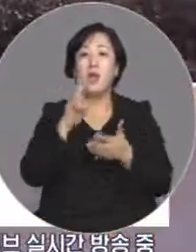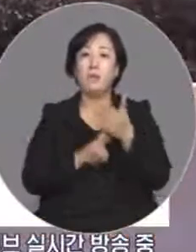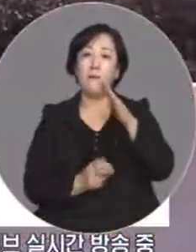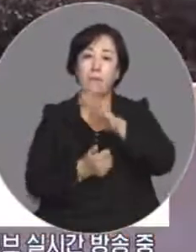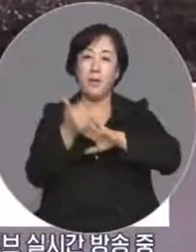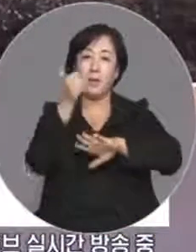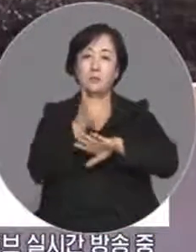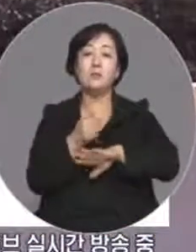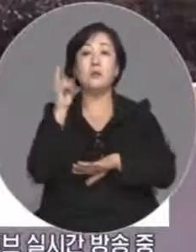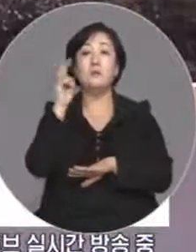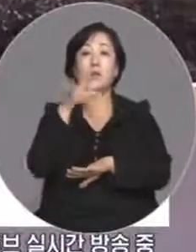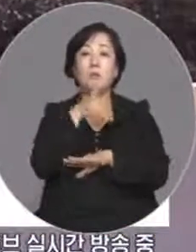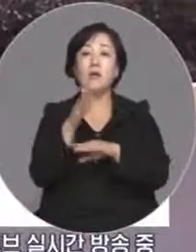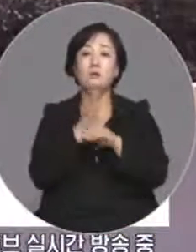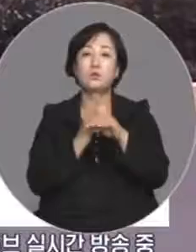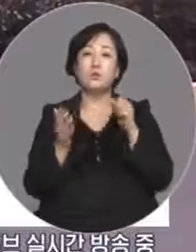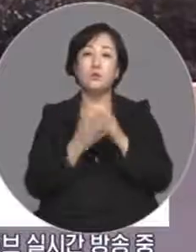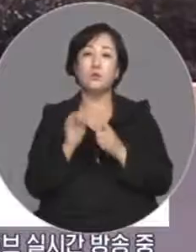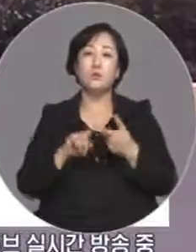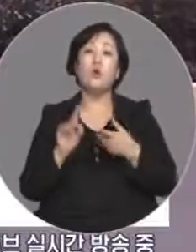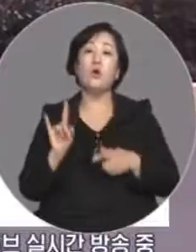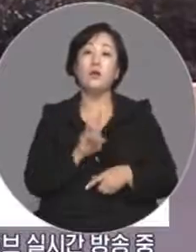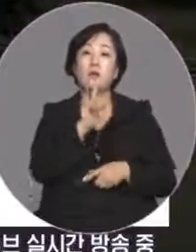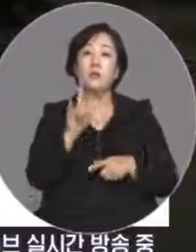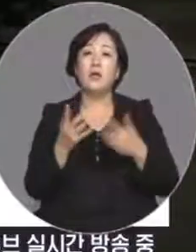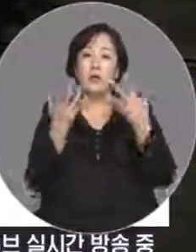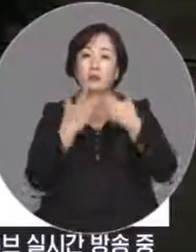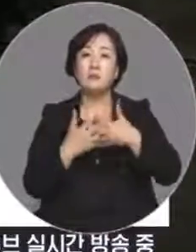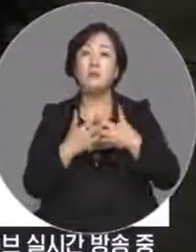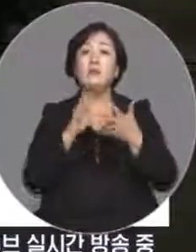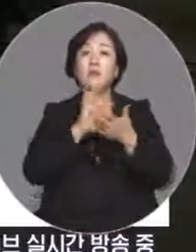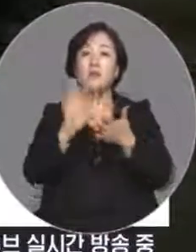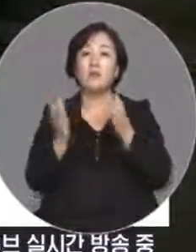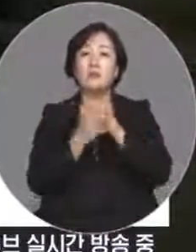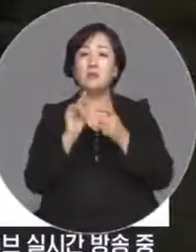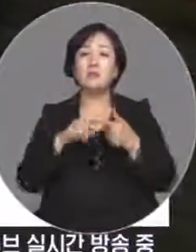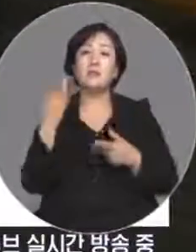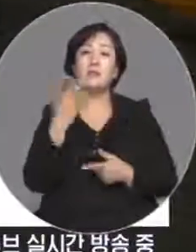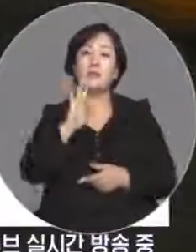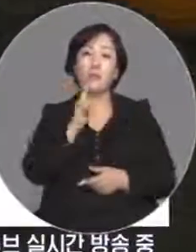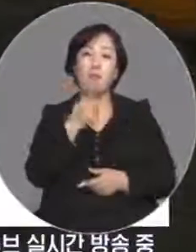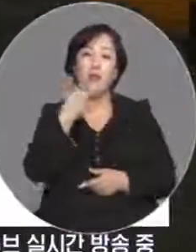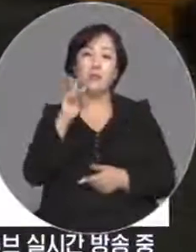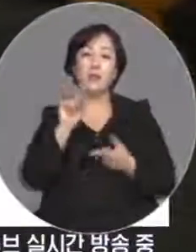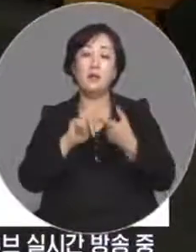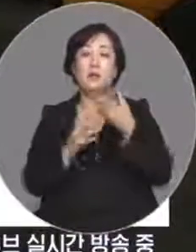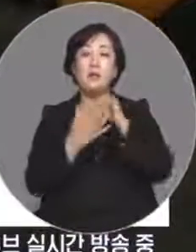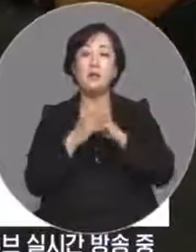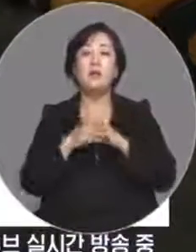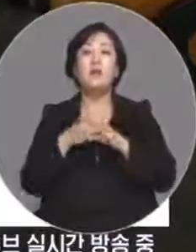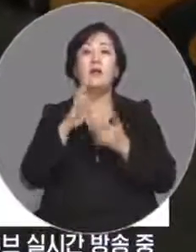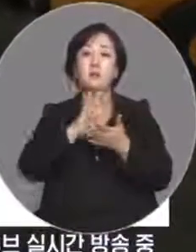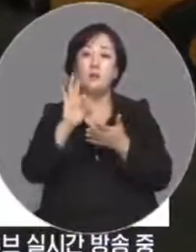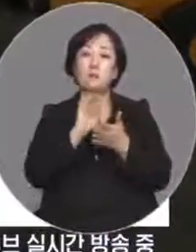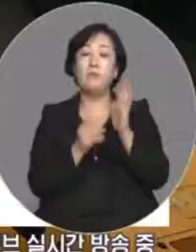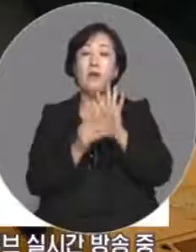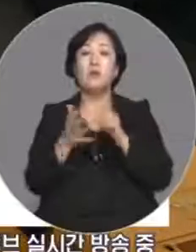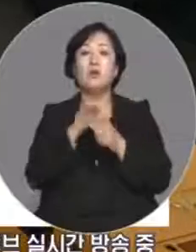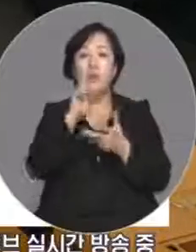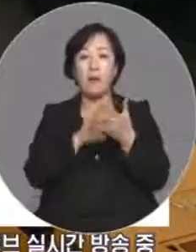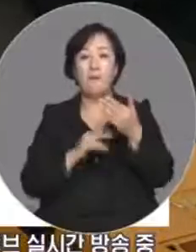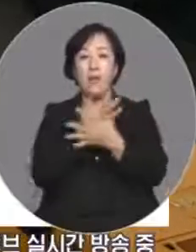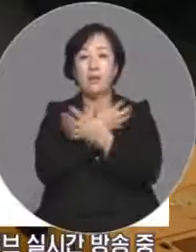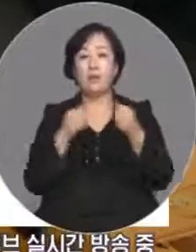걸로 전망됩니다 현대건설 기계는 올 연말까지 4100 여대 건설장비 가 판매 되거나 판매에